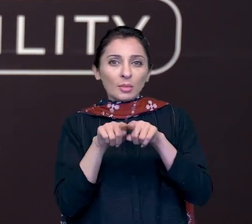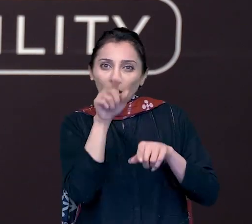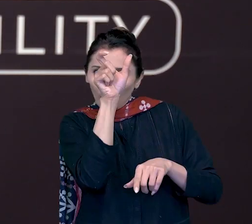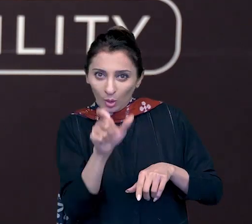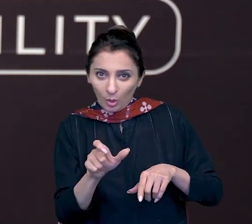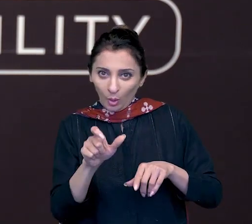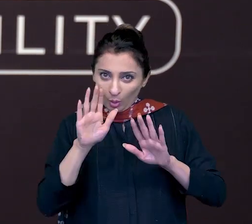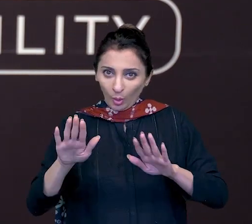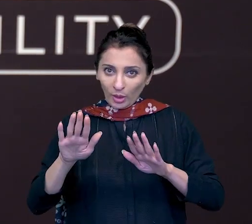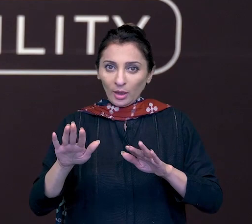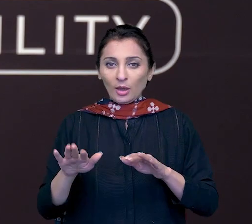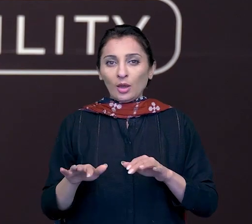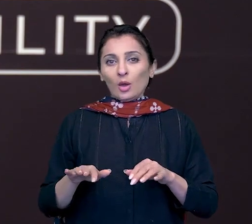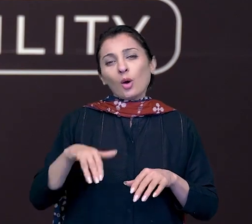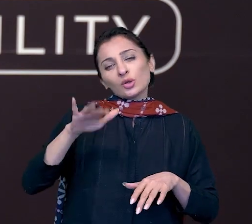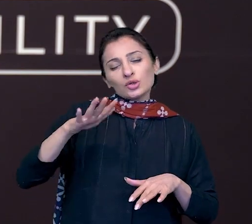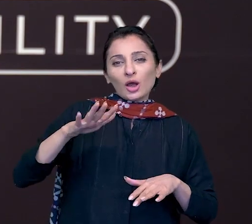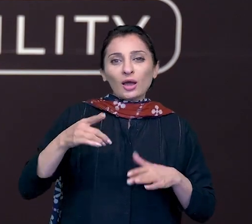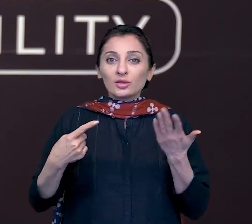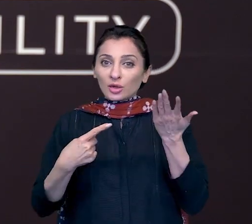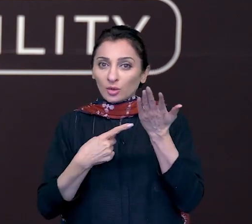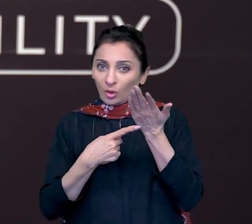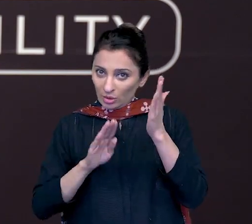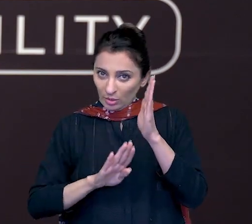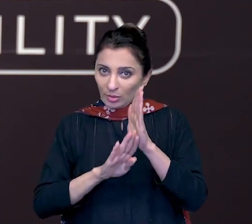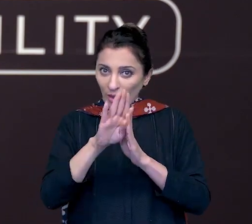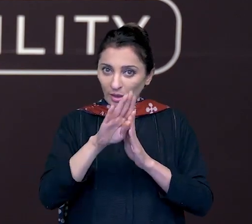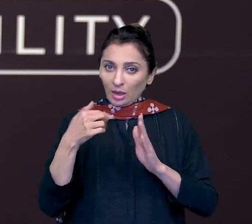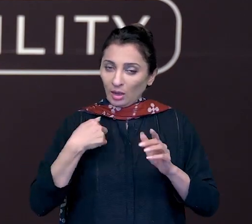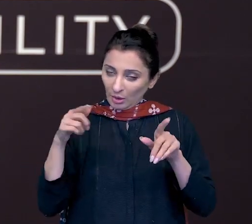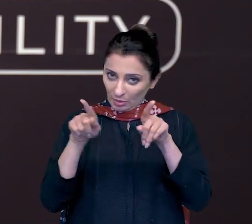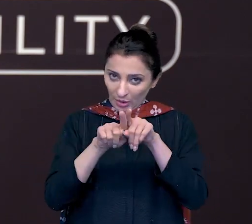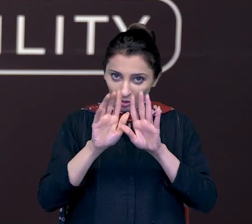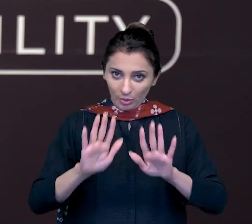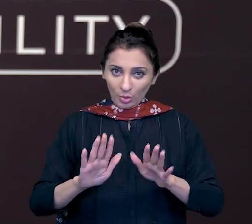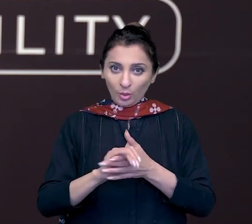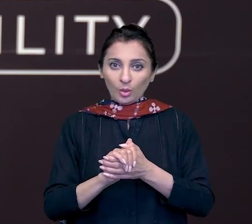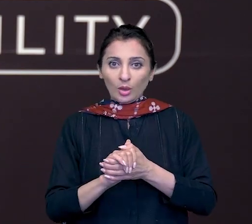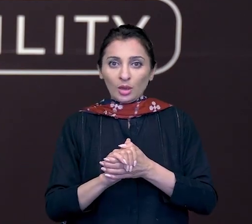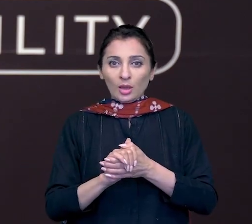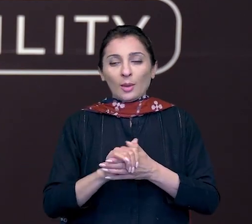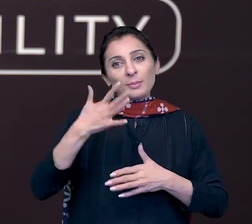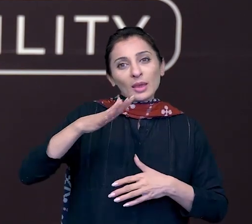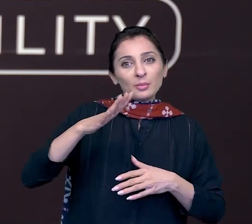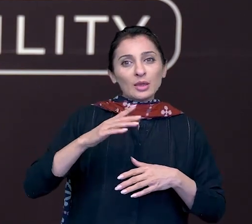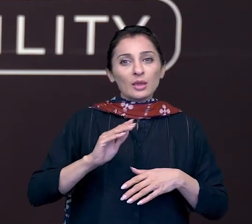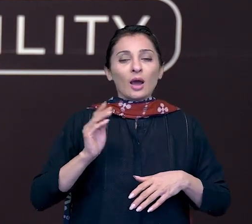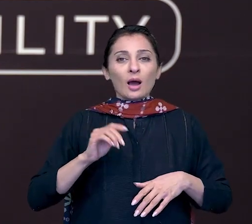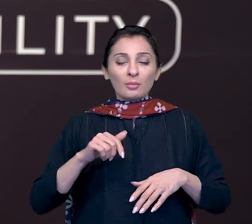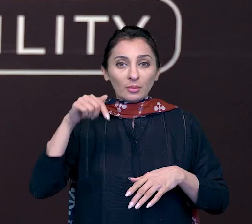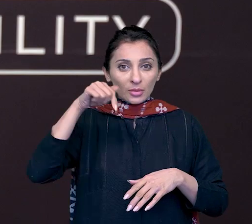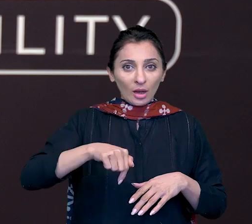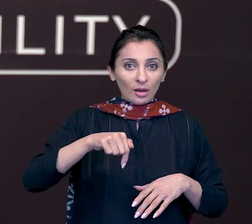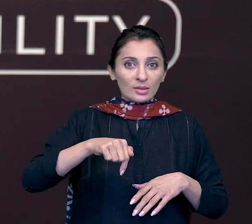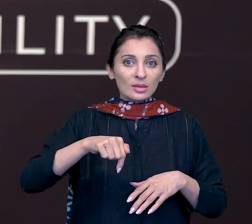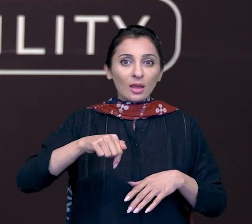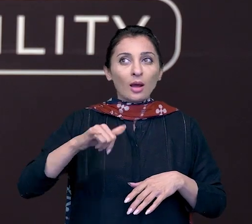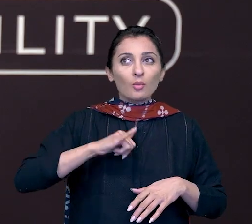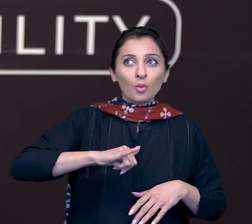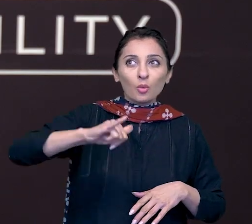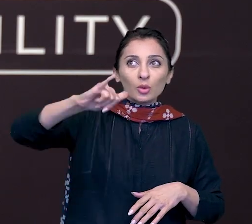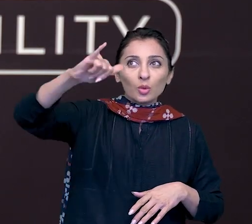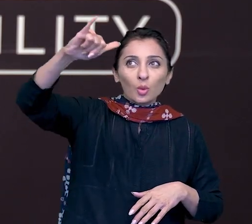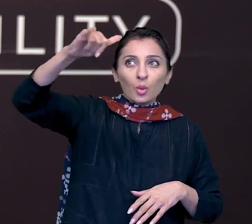ہماری طرح کے ہی ٹیکنالوجیکلی ایڈوانس ہوں گے تو شاید ان کو وہ سگنل ریسیو ہو. اگر انہیں وہ سگنل ریسیو ہو جاتا ہے تو اس کا مطلب